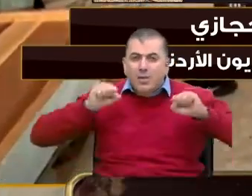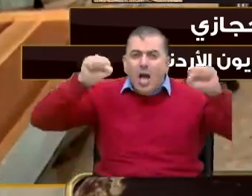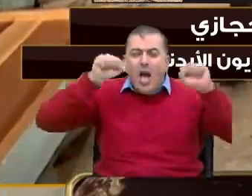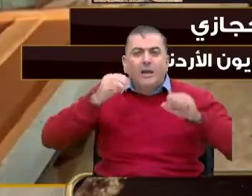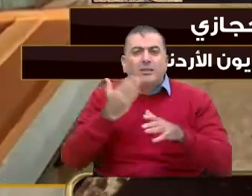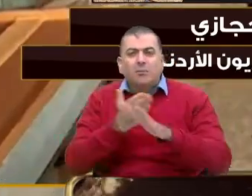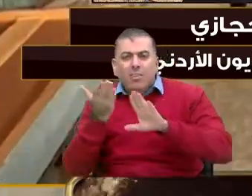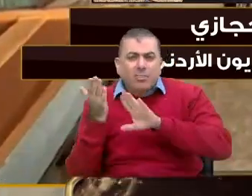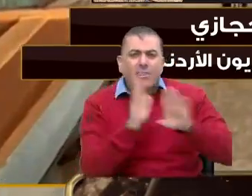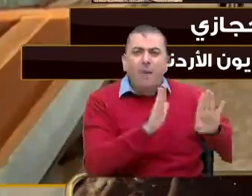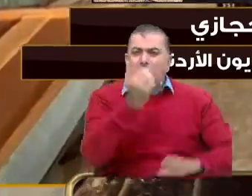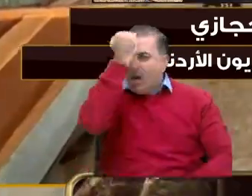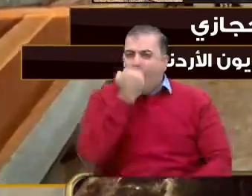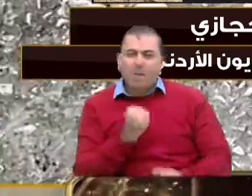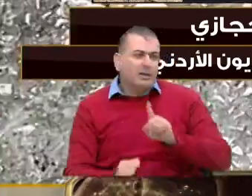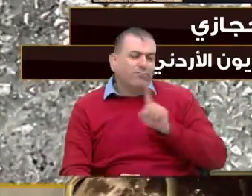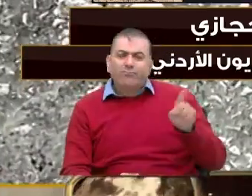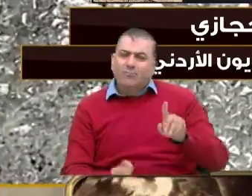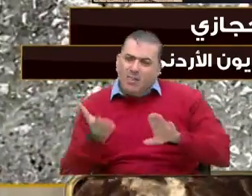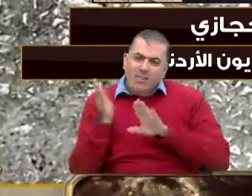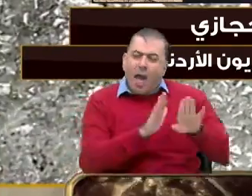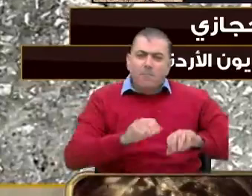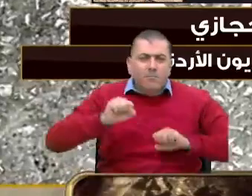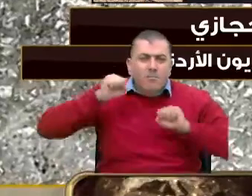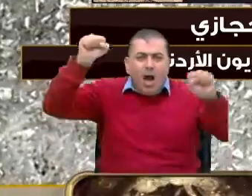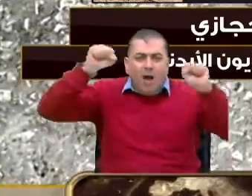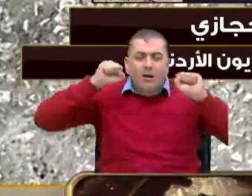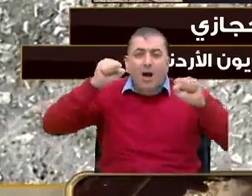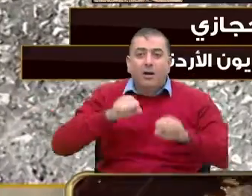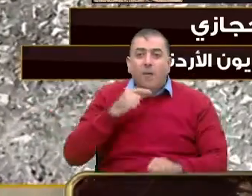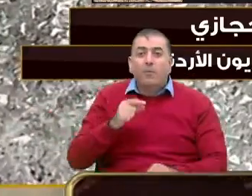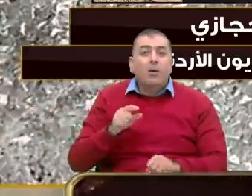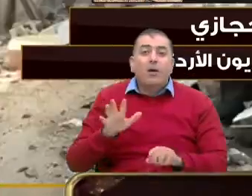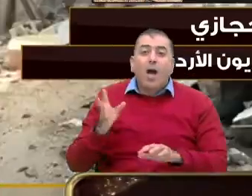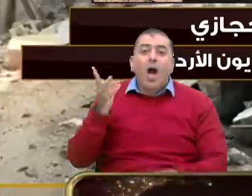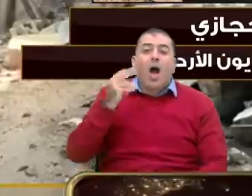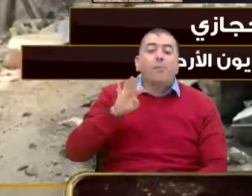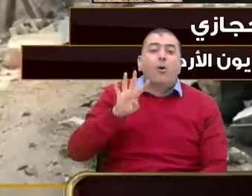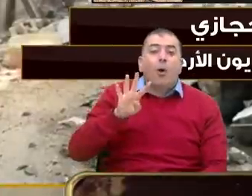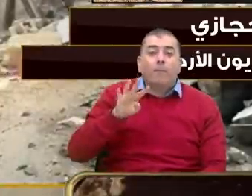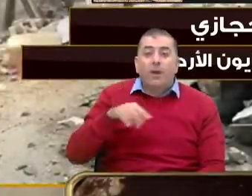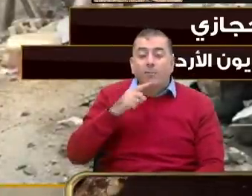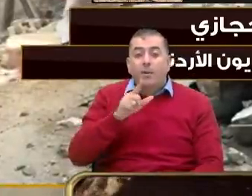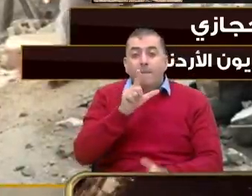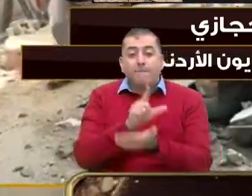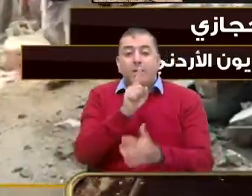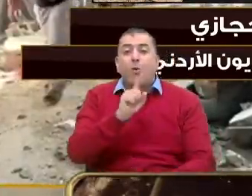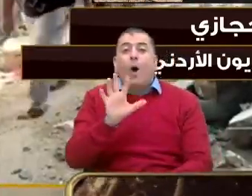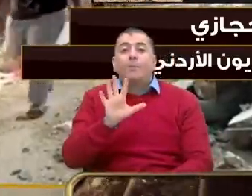في ظل هذه الهدنة التي ستستمر بأربعة أيام وتشمل 150 من